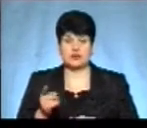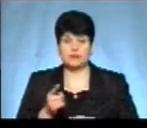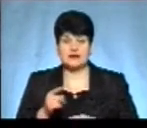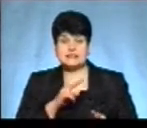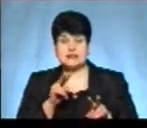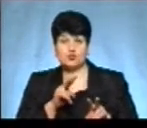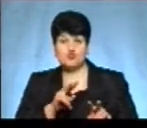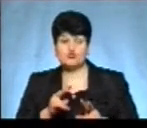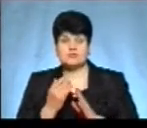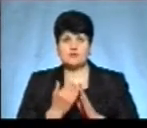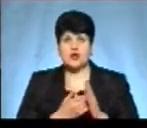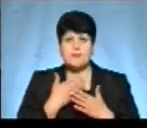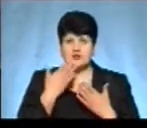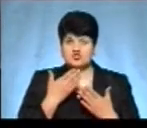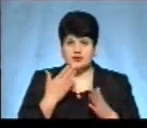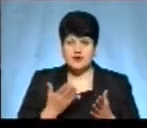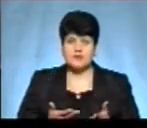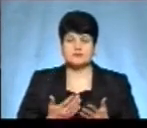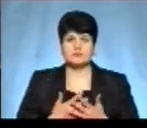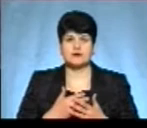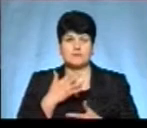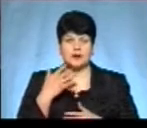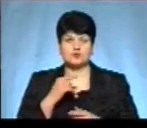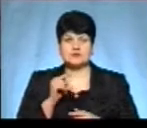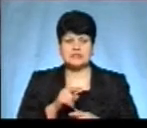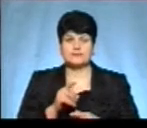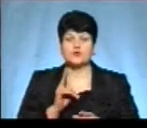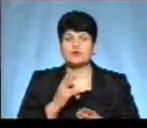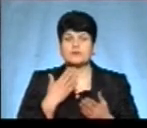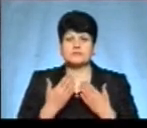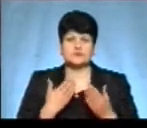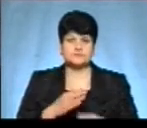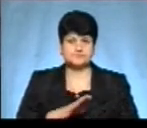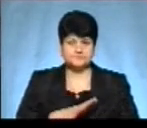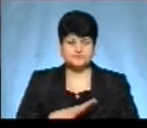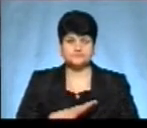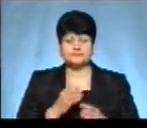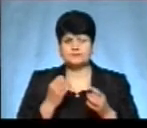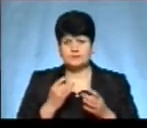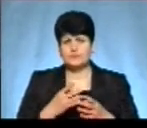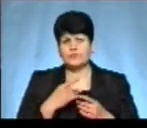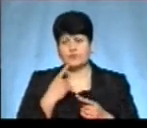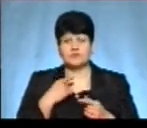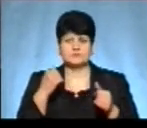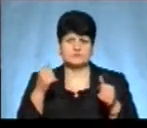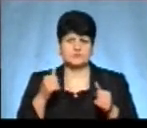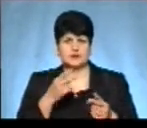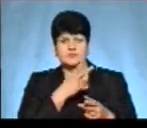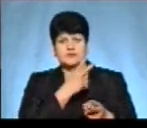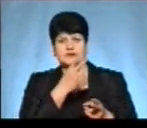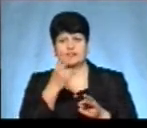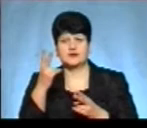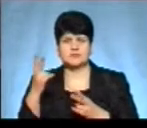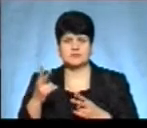слідкують за програмами, читають їх. Дуже багато з них, з тих людей, з якими ми спілкувалися, опираються просто на гасла, ті, які вони бачать з